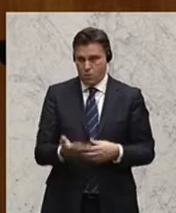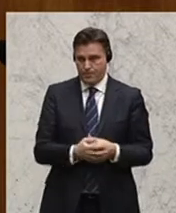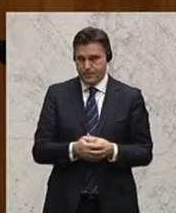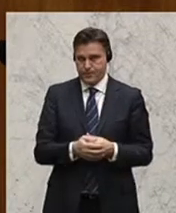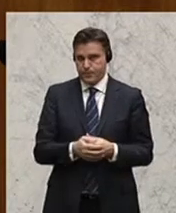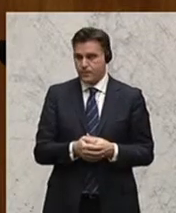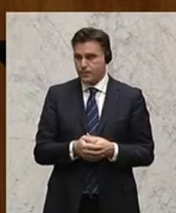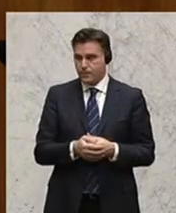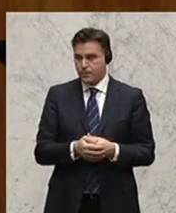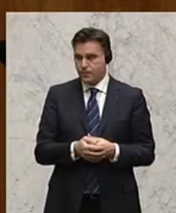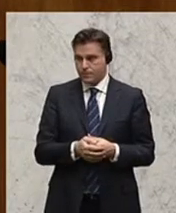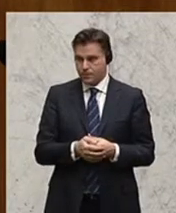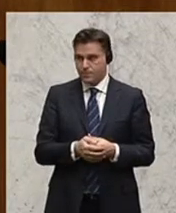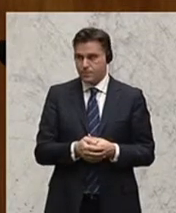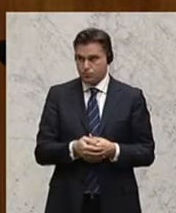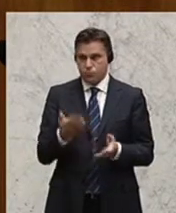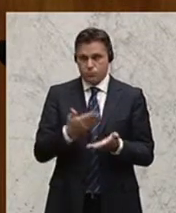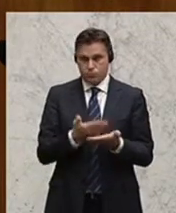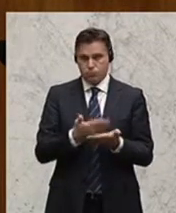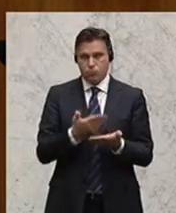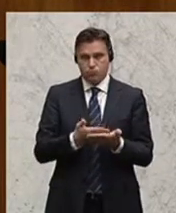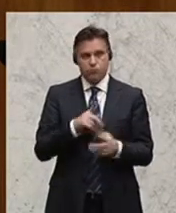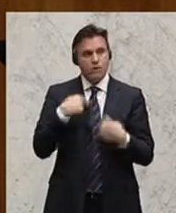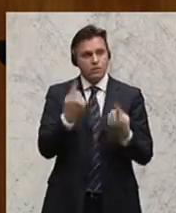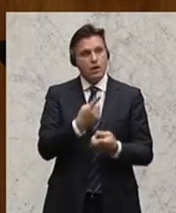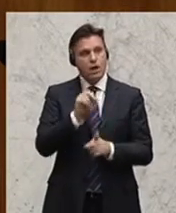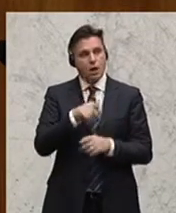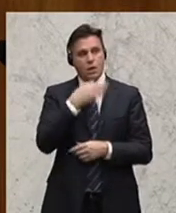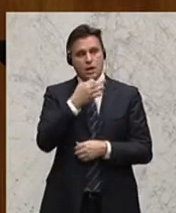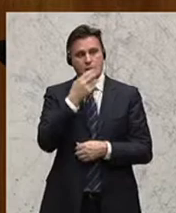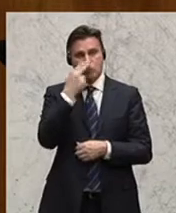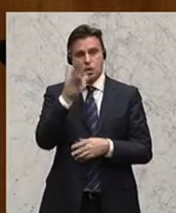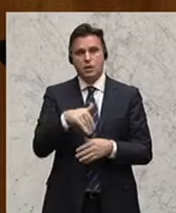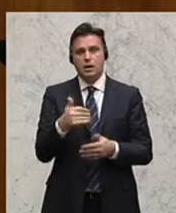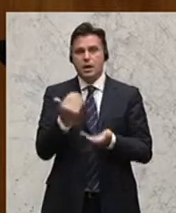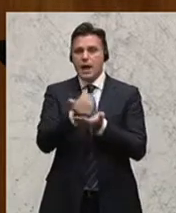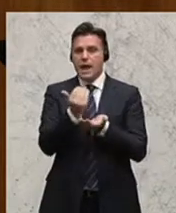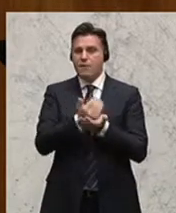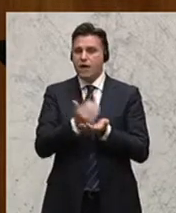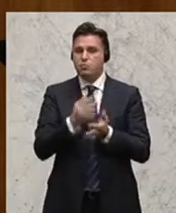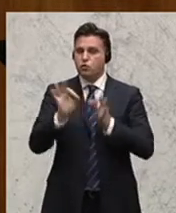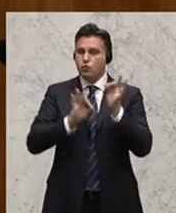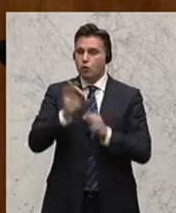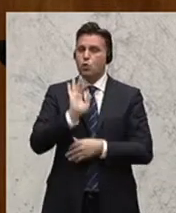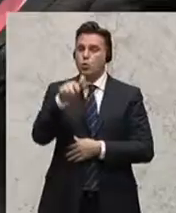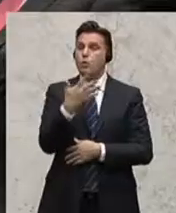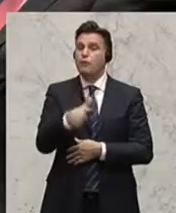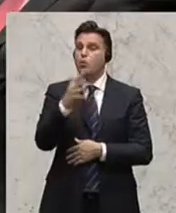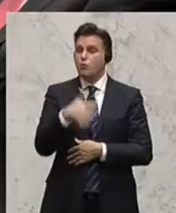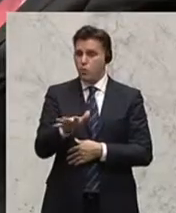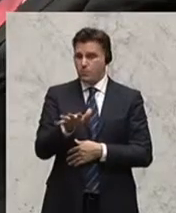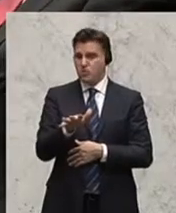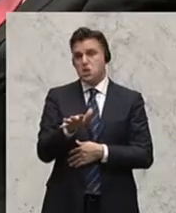Zum Zweiten haben wir halt auch sehr genau uns anzuschauen, die Erwerbsquote der über 55-Jährigen. Ich bin da